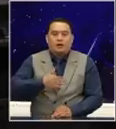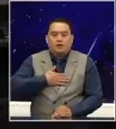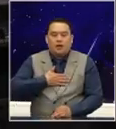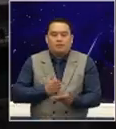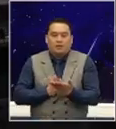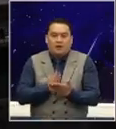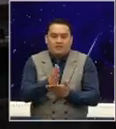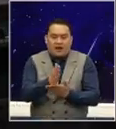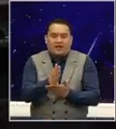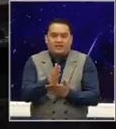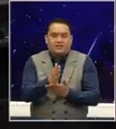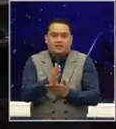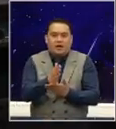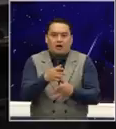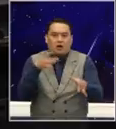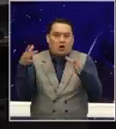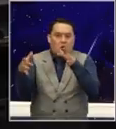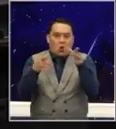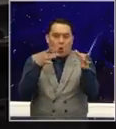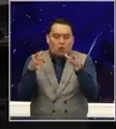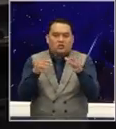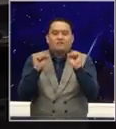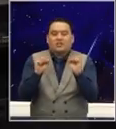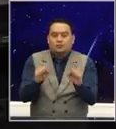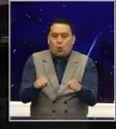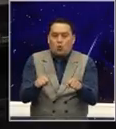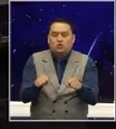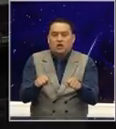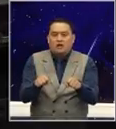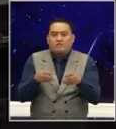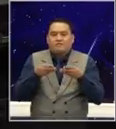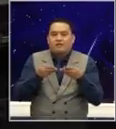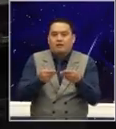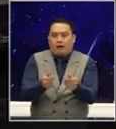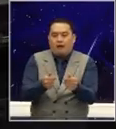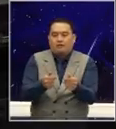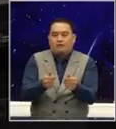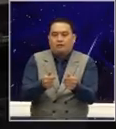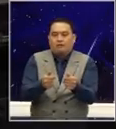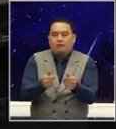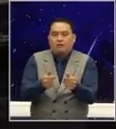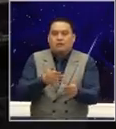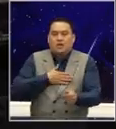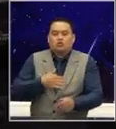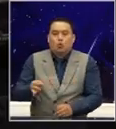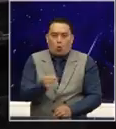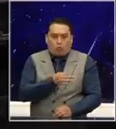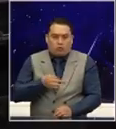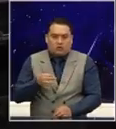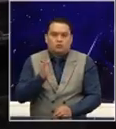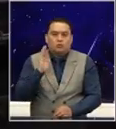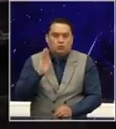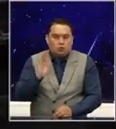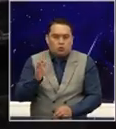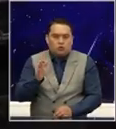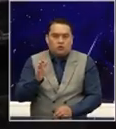циклон, и связанные с ними атмосферные фронты будут оказывать влияние на нашу